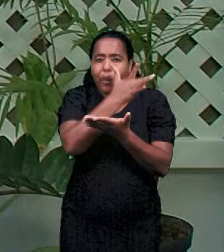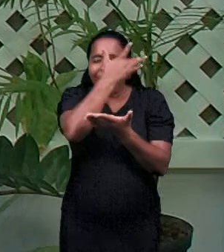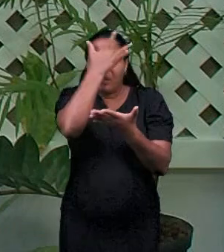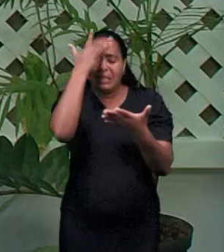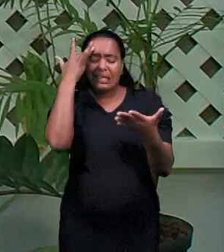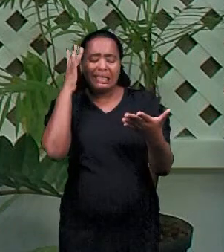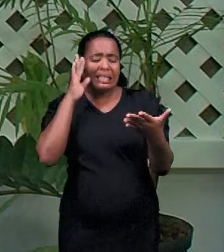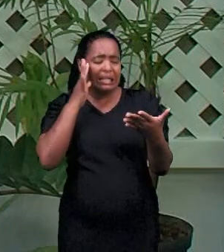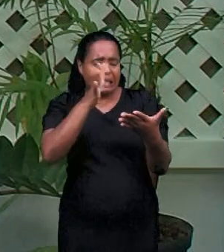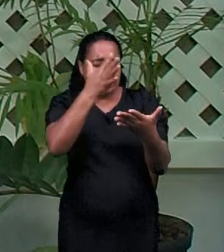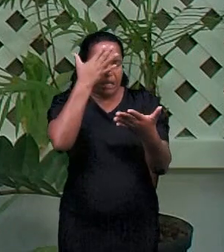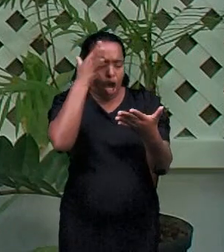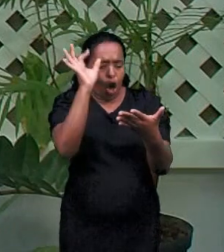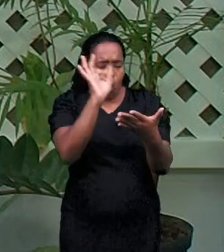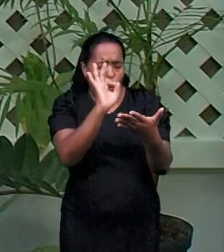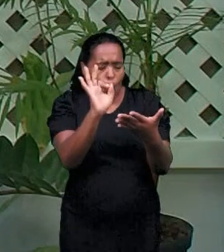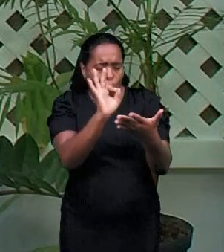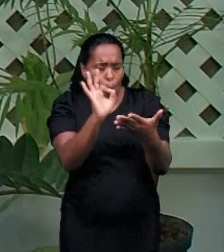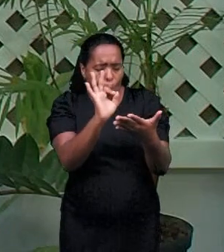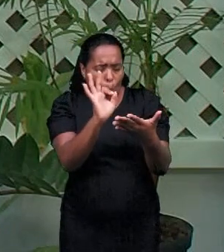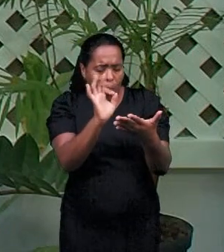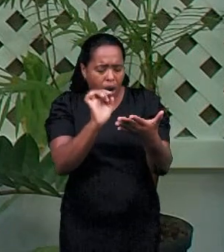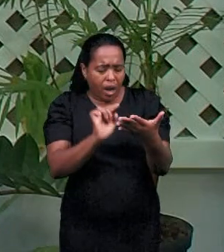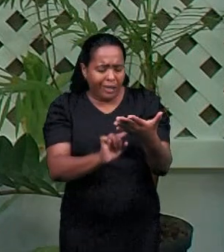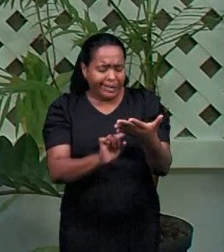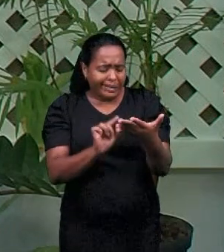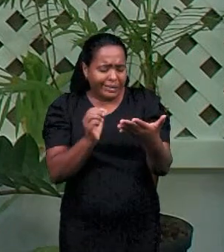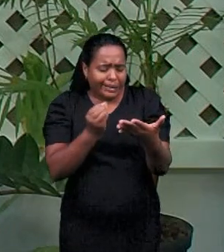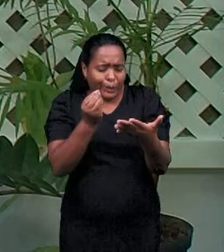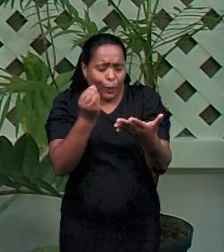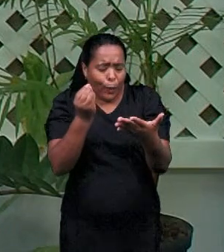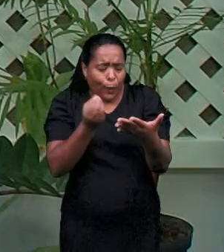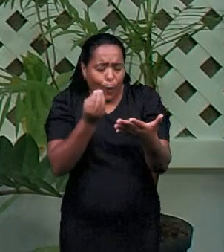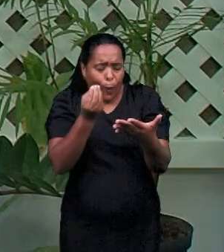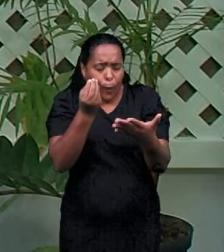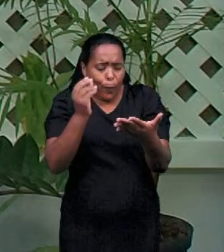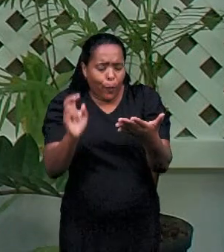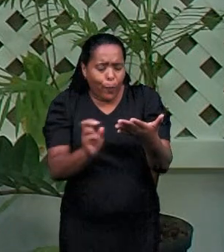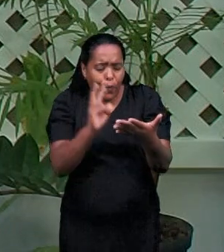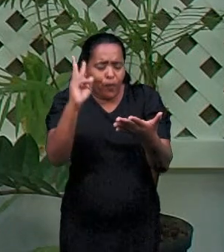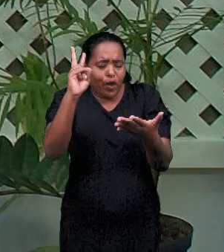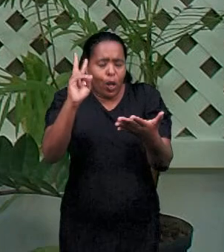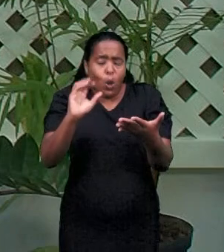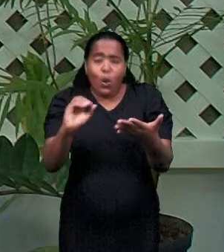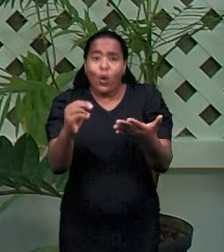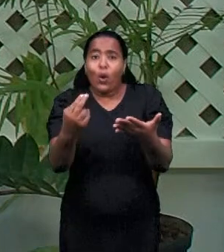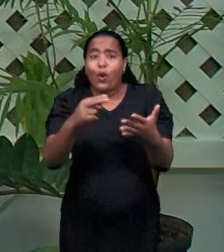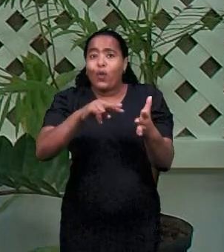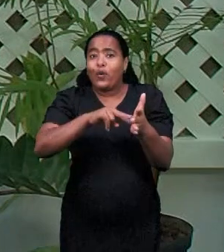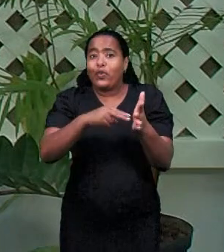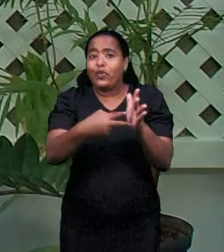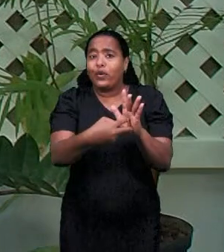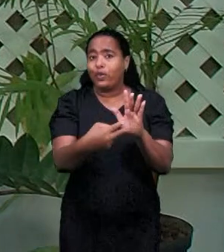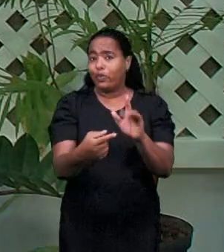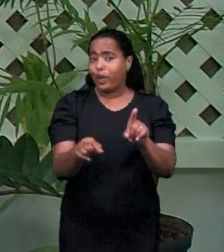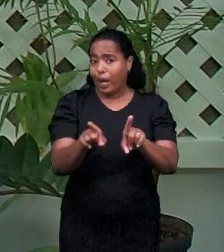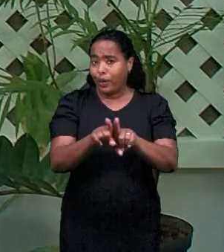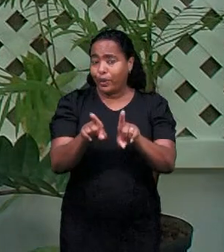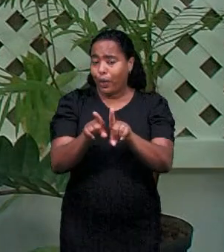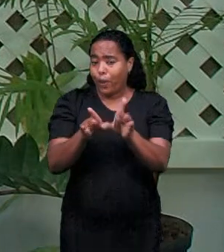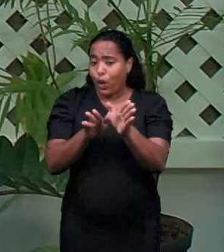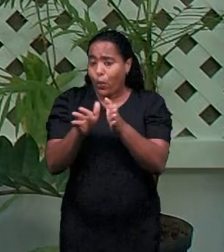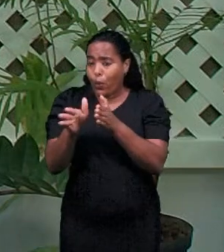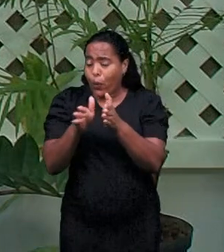toucher la valeur de ces mots et leur signification et le moment vers lequel elles ont été